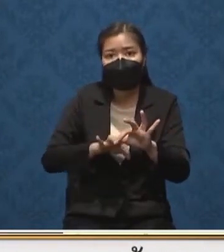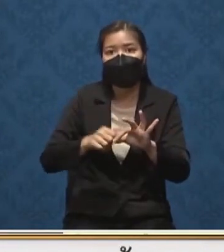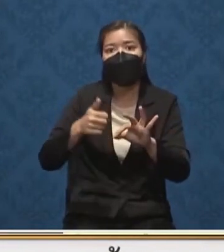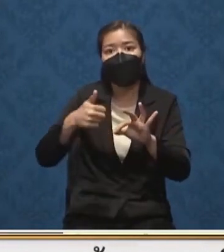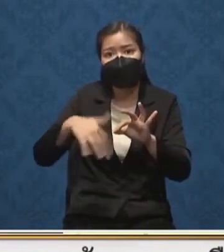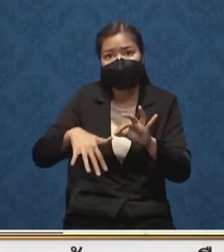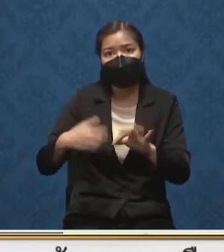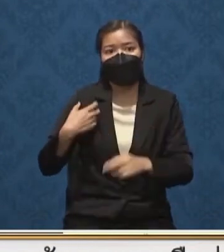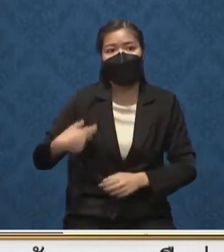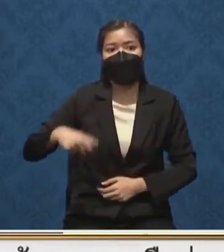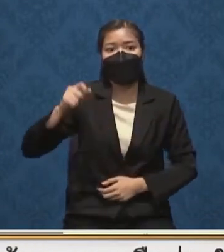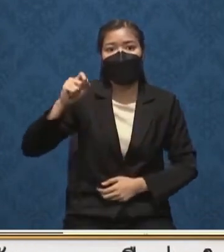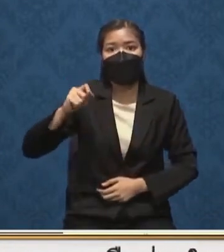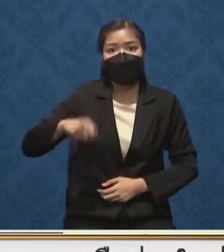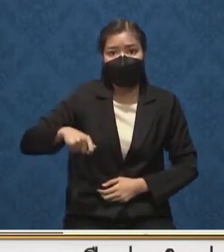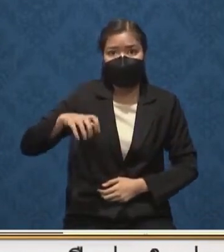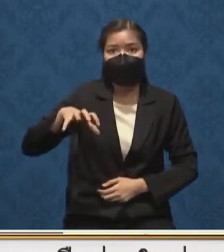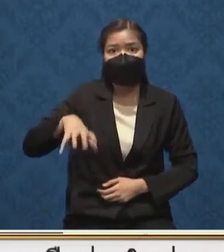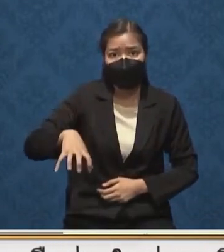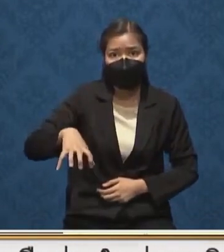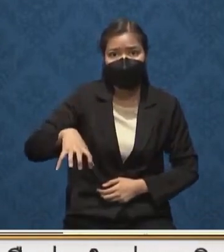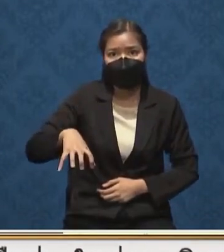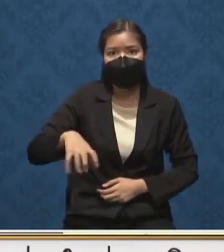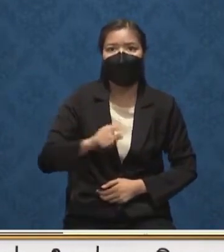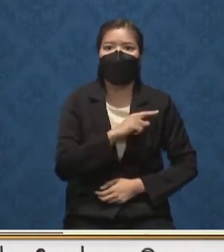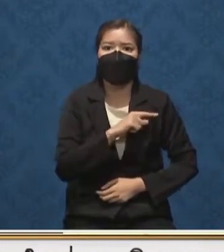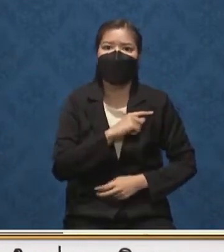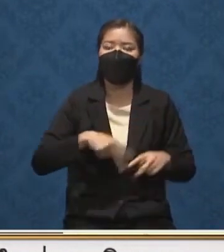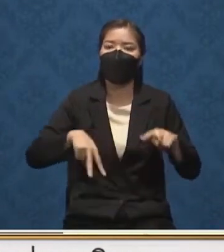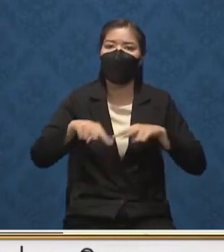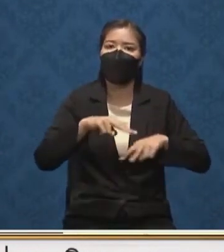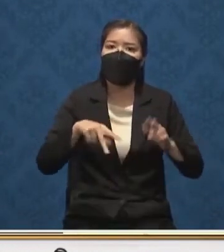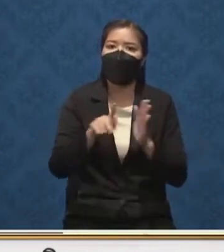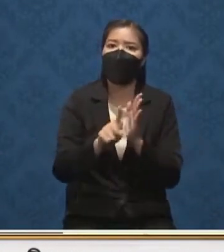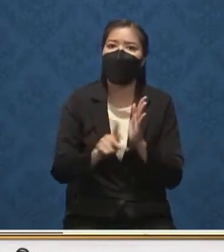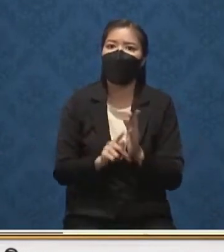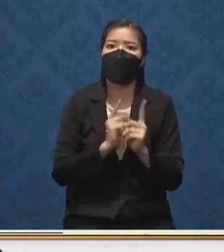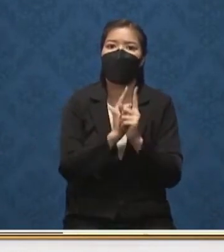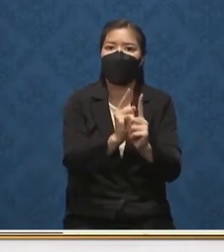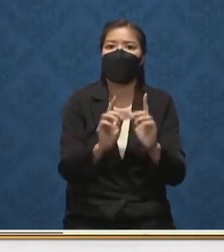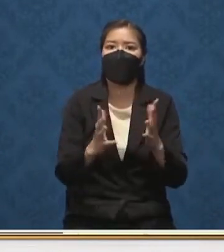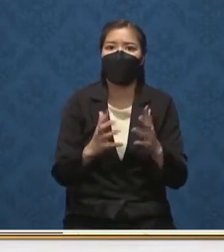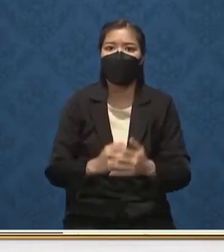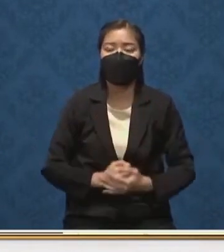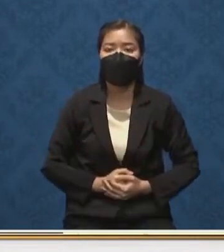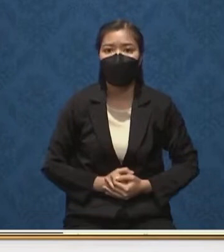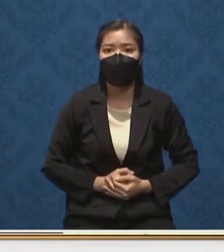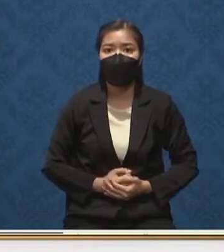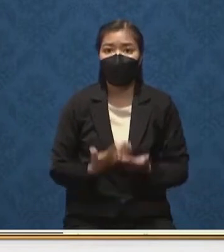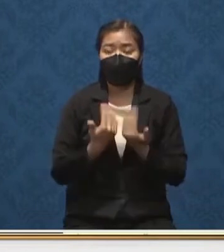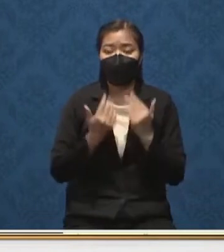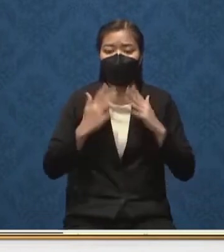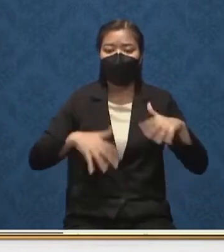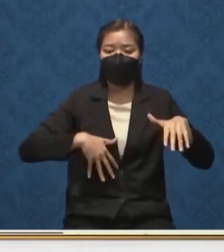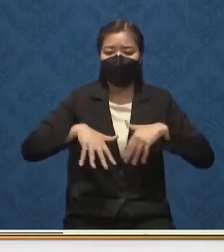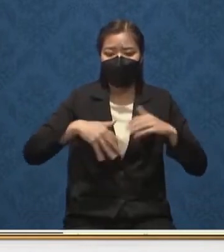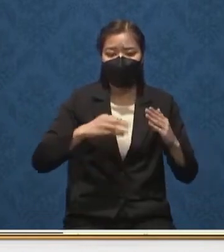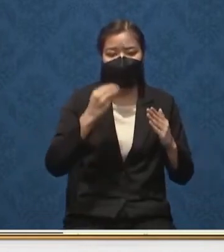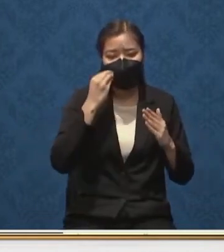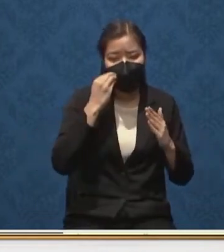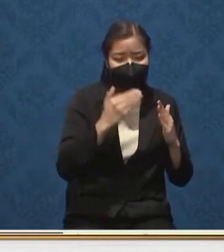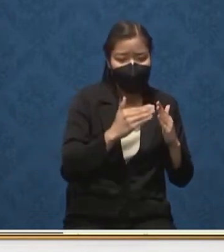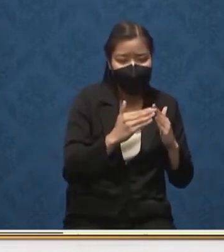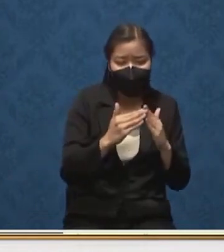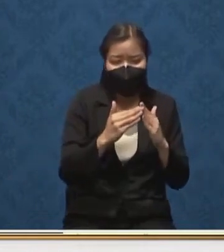นี้กำลังฟ้องร้องกับประชาชนอยู่หลายรายด้วยกันประชาชนไม่มีที่อยู่นะครับก็ต้องพิสูจน์ว่าประชา